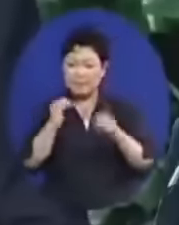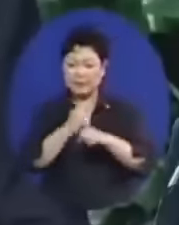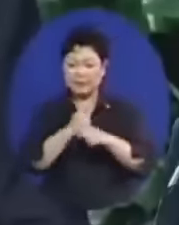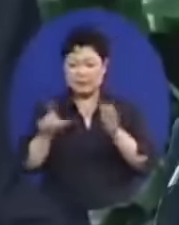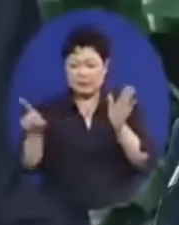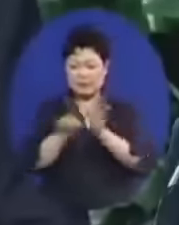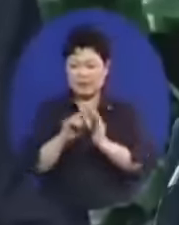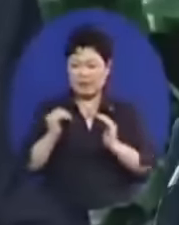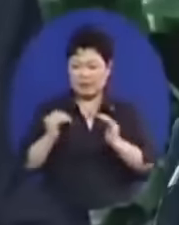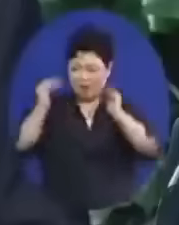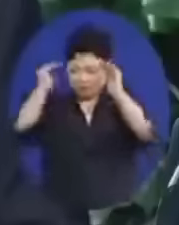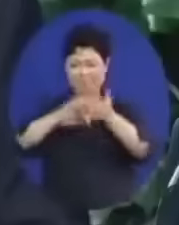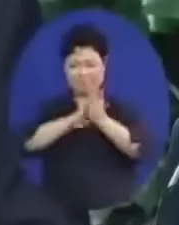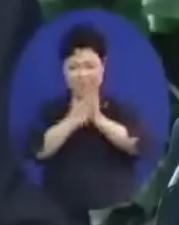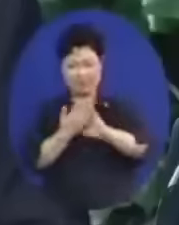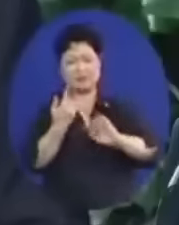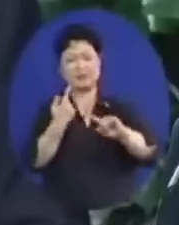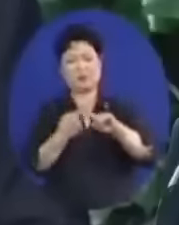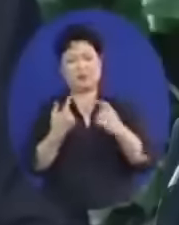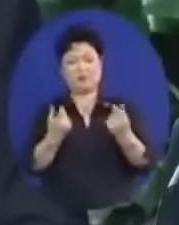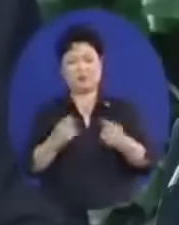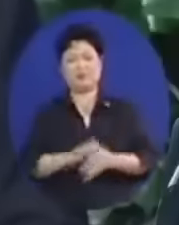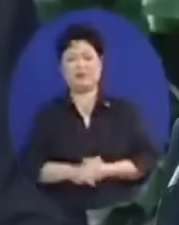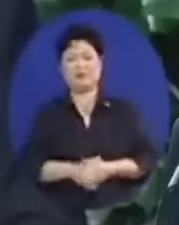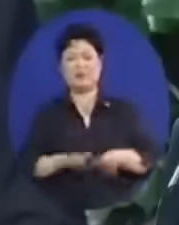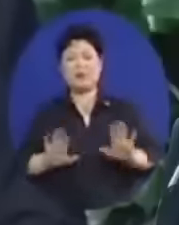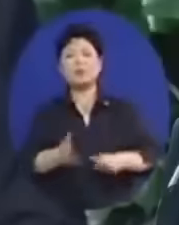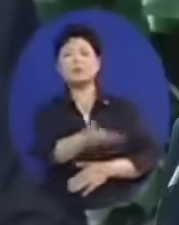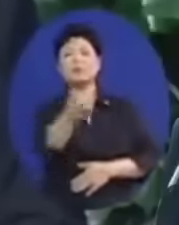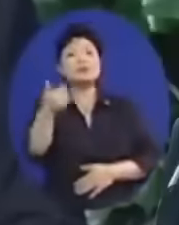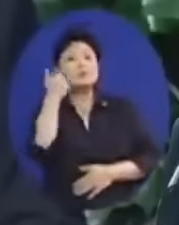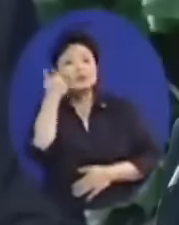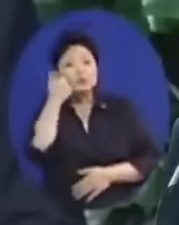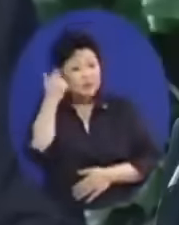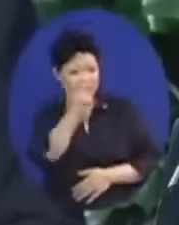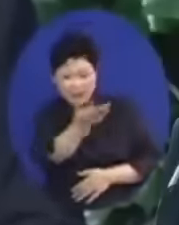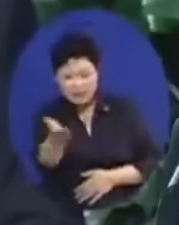신앙의 어른이 되어가는 것입니다. 오늘 여러분은 누굽니까?